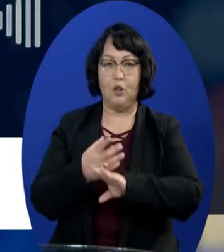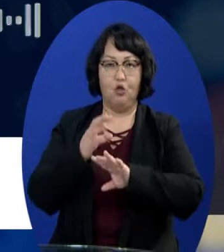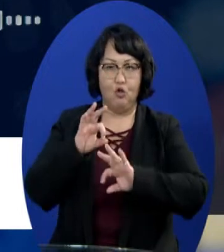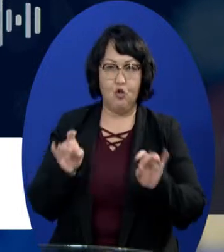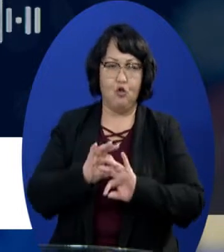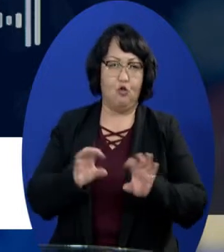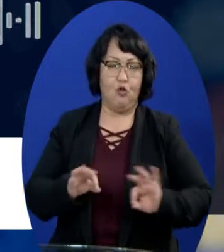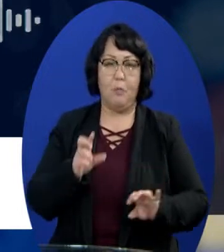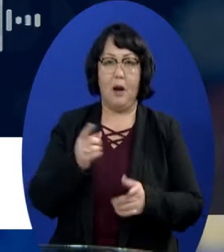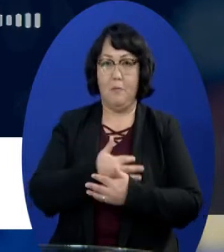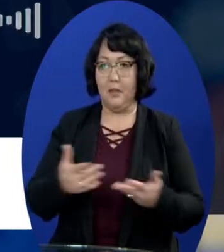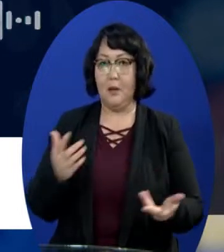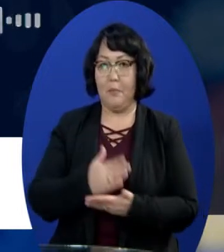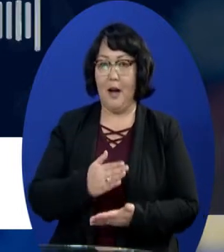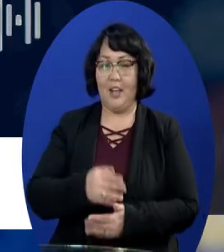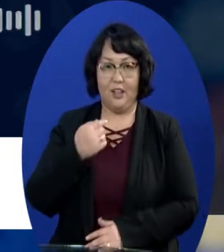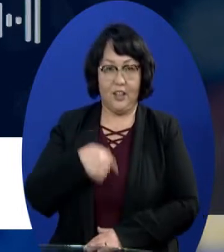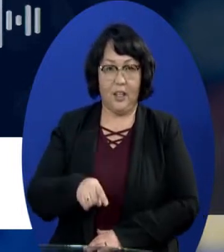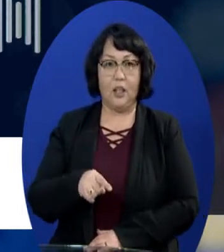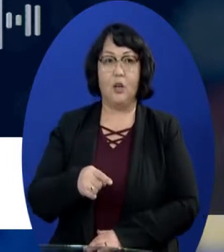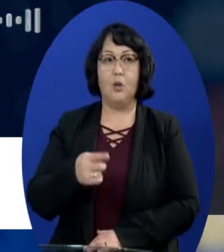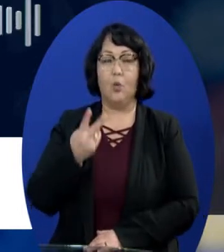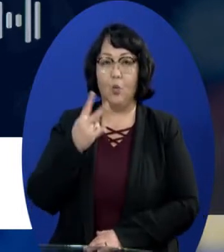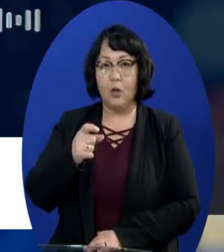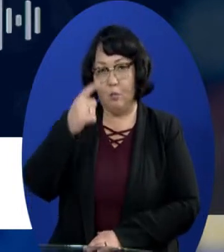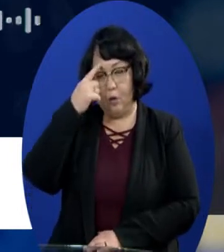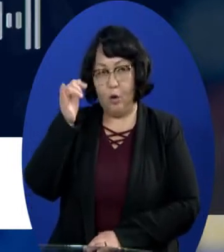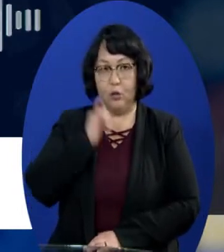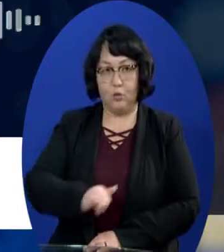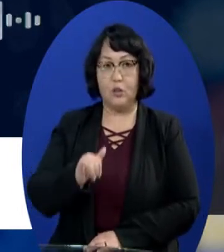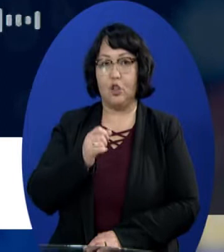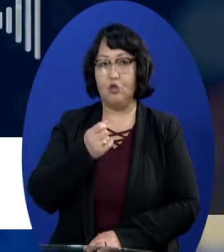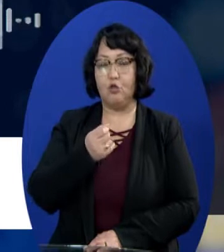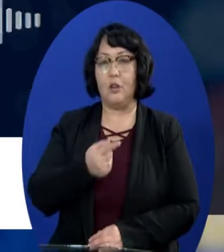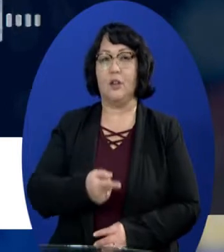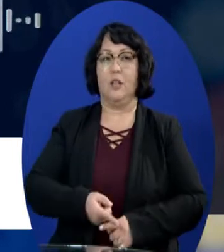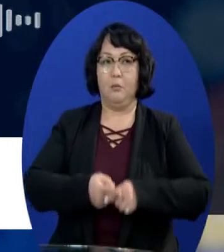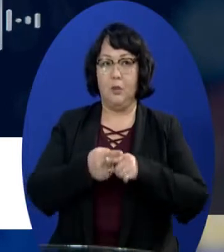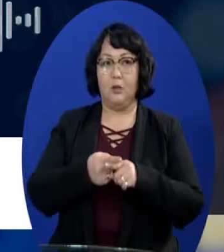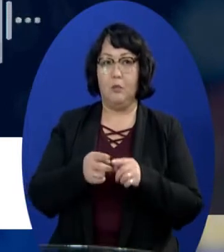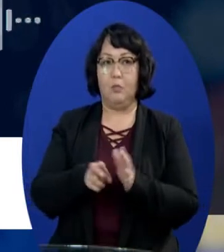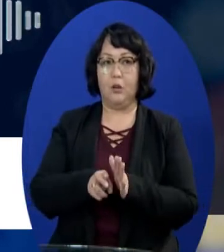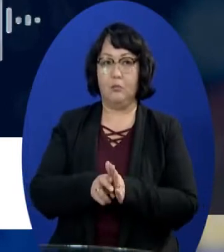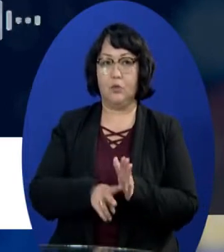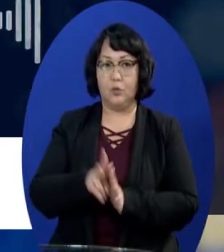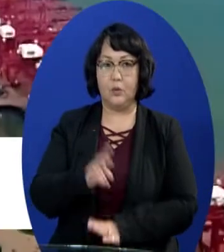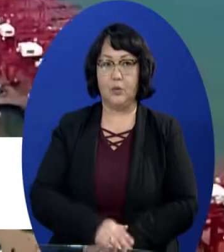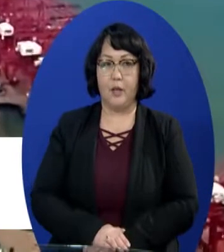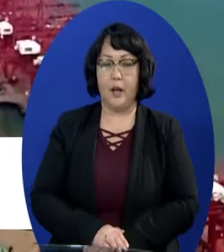чинь. Тэгэхээр эдгэрийн үнэмээ бас дотооддоо бас жоохон нэмэгдэх боломж үүсэж байгаа гэж бид хардж байна